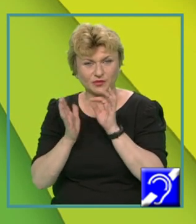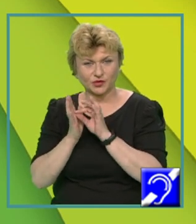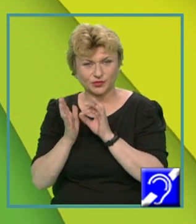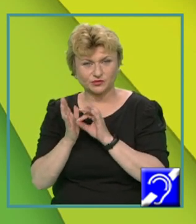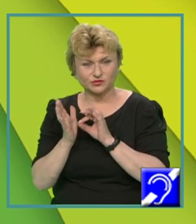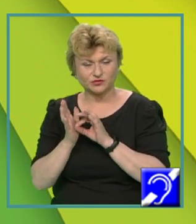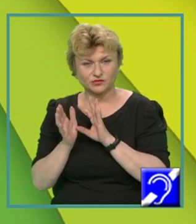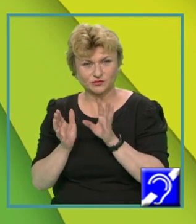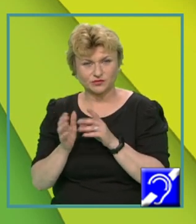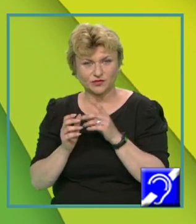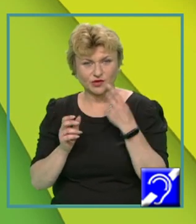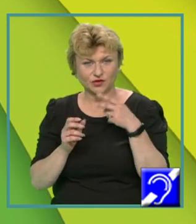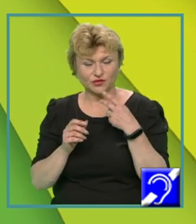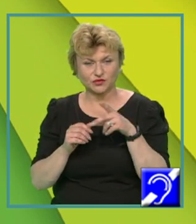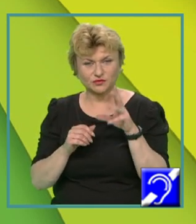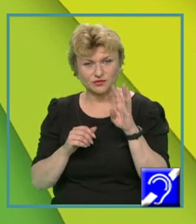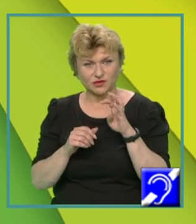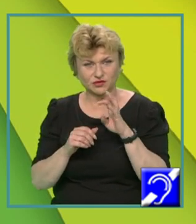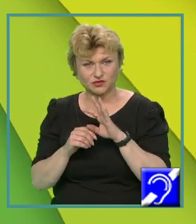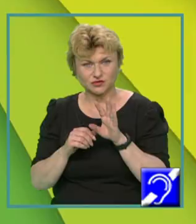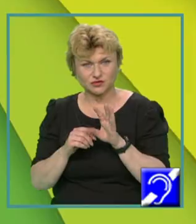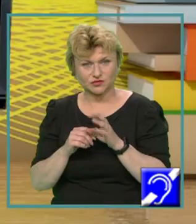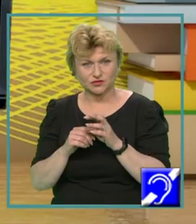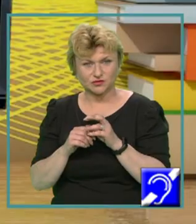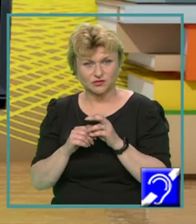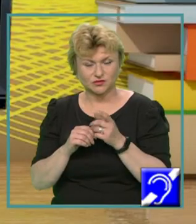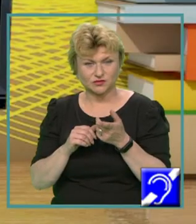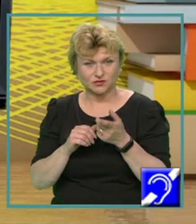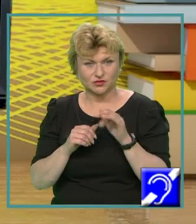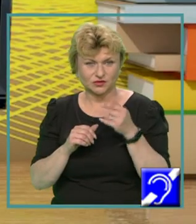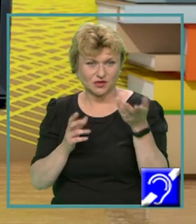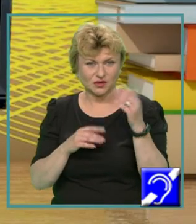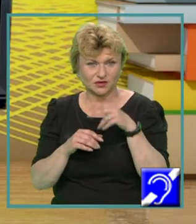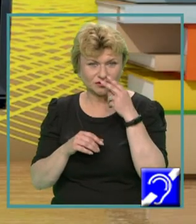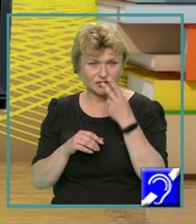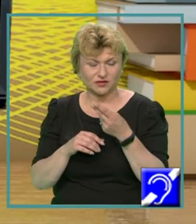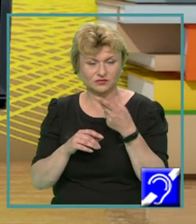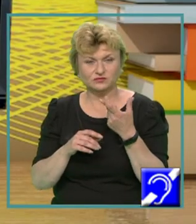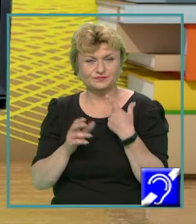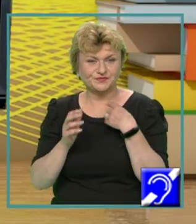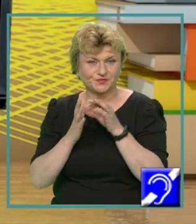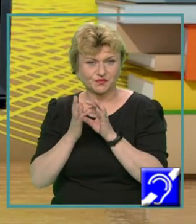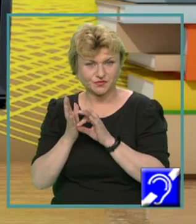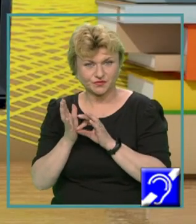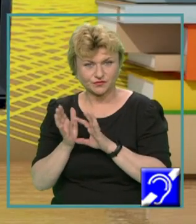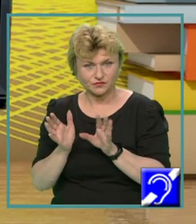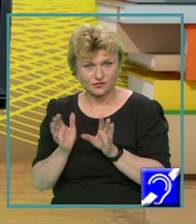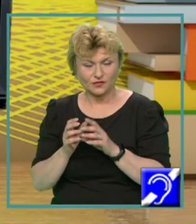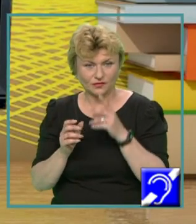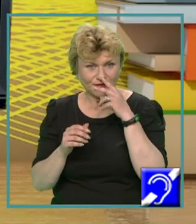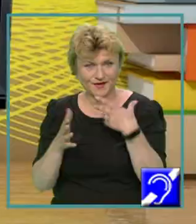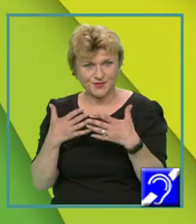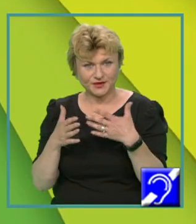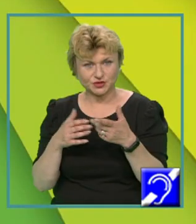cu 204 nucleotide, din care 30 sunt timine. Haideți să vedem tipuri de ARN. Vedeți în această imagine